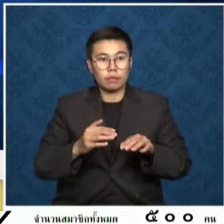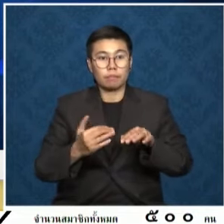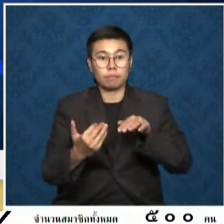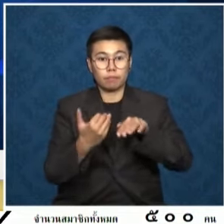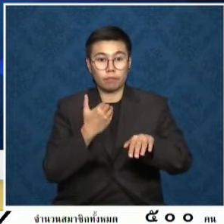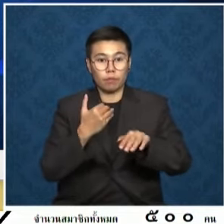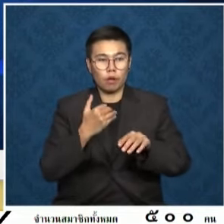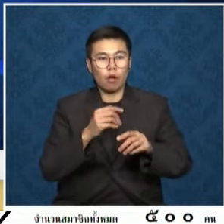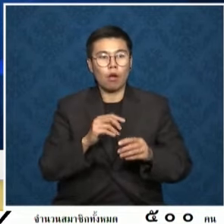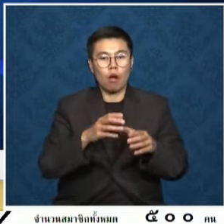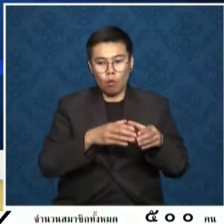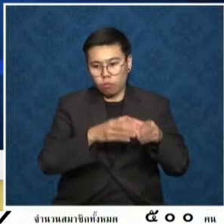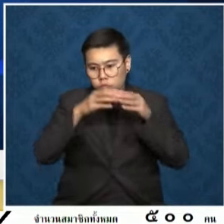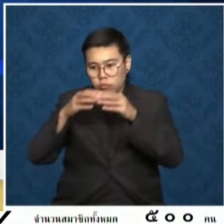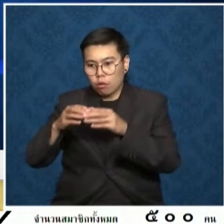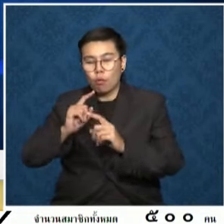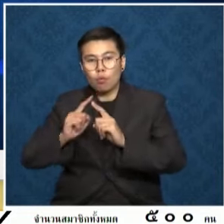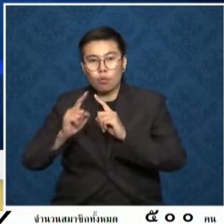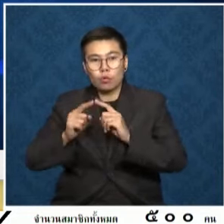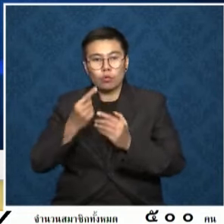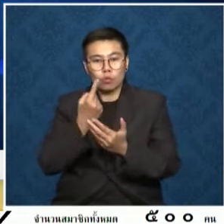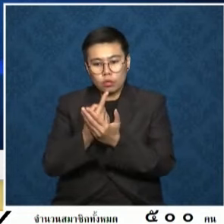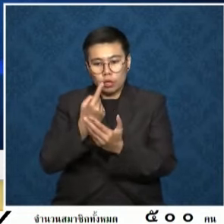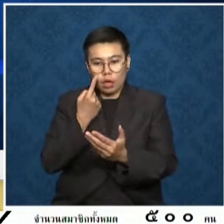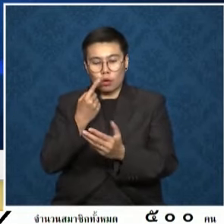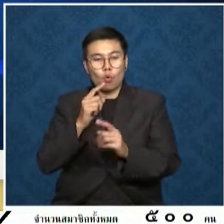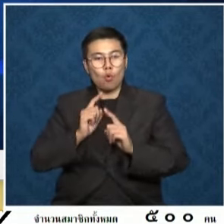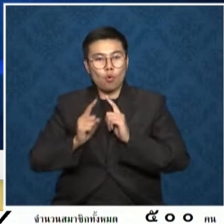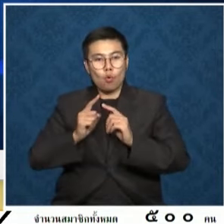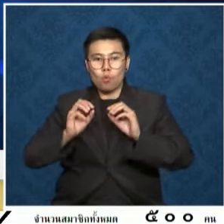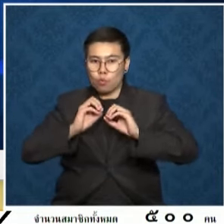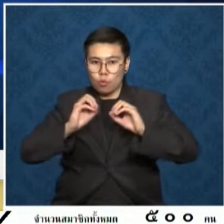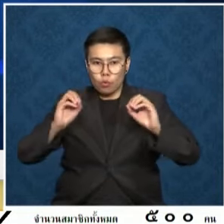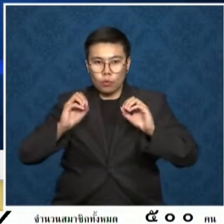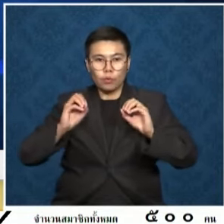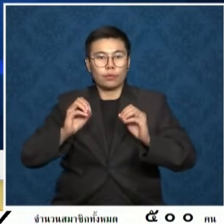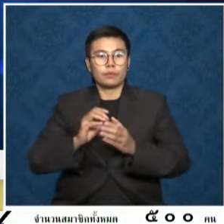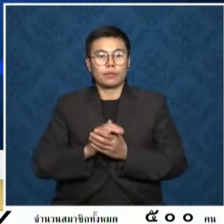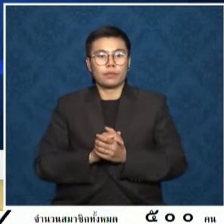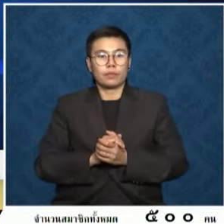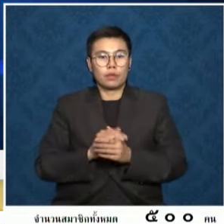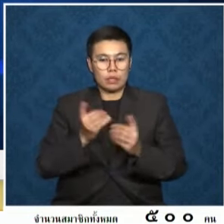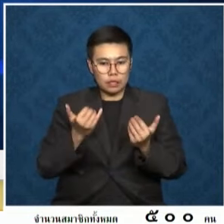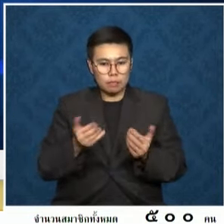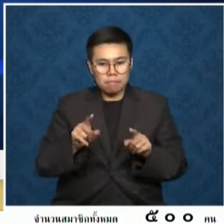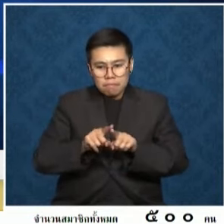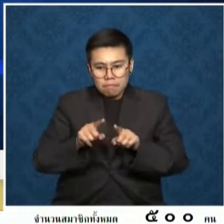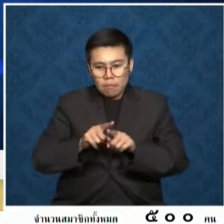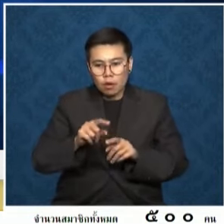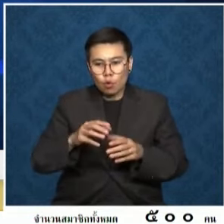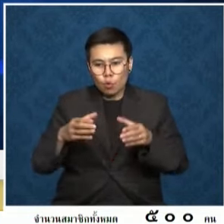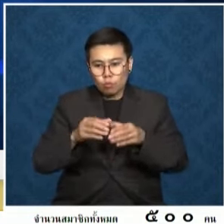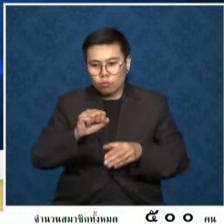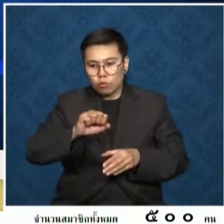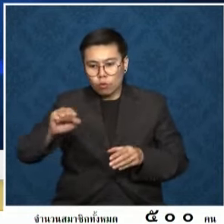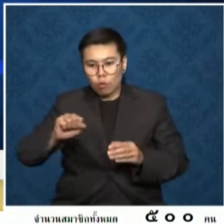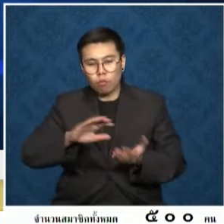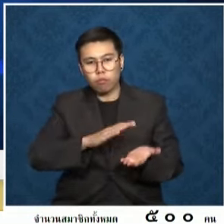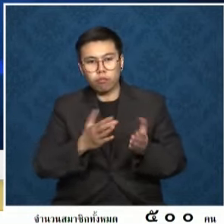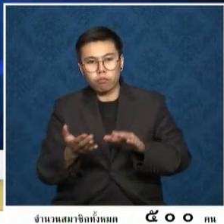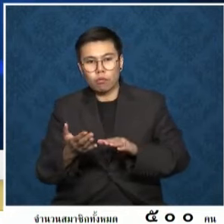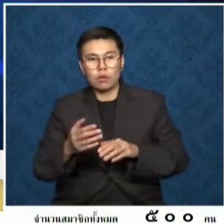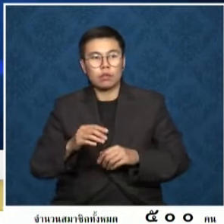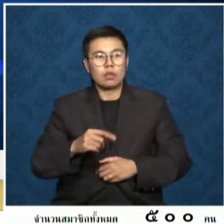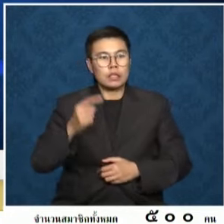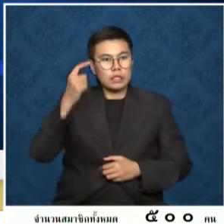เข้ามาสู่สภาและพูดแทนพวกเขาได้เราอาจกำลังล้มเหลวแล้วปล่อยให้พวกเขาต้องไปดิ้นรนหาวิธี